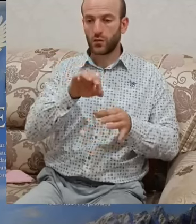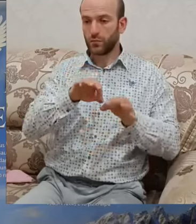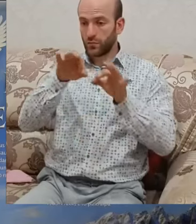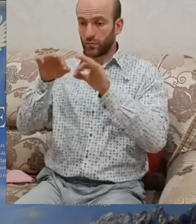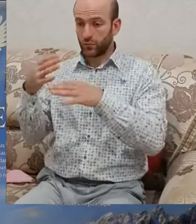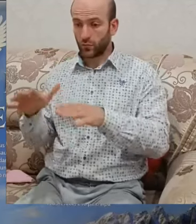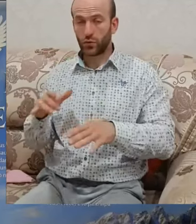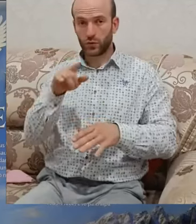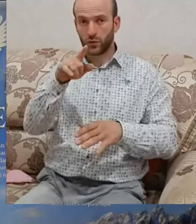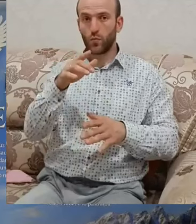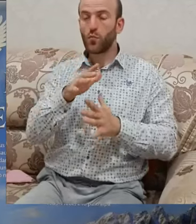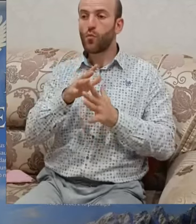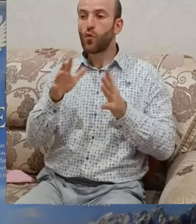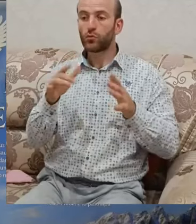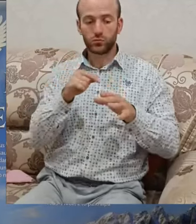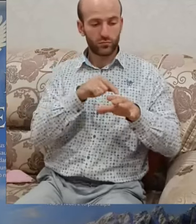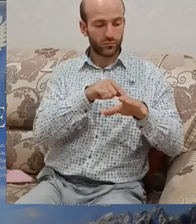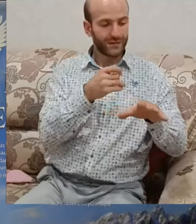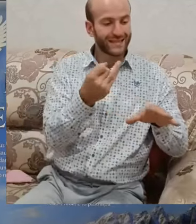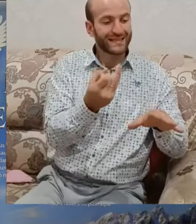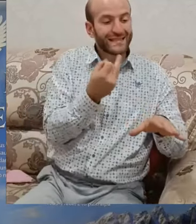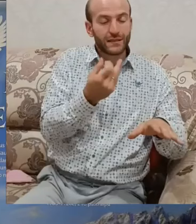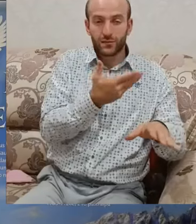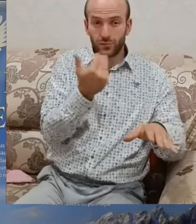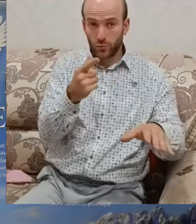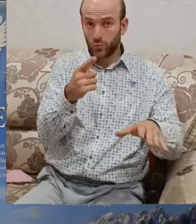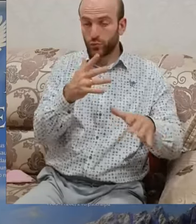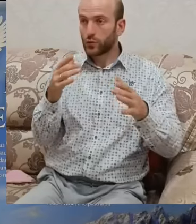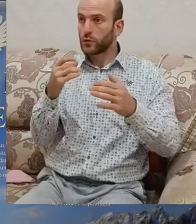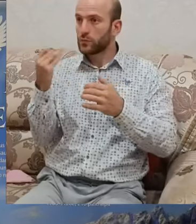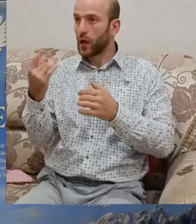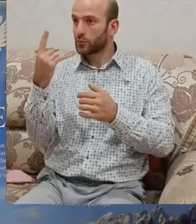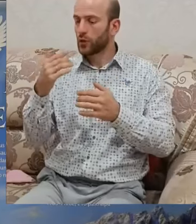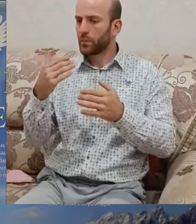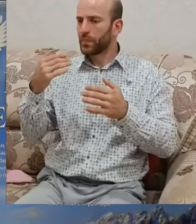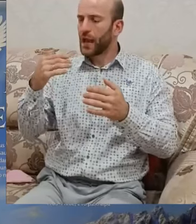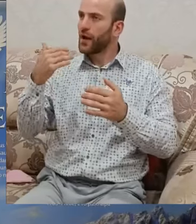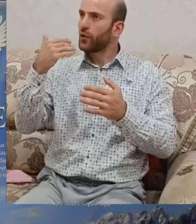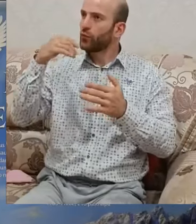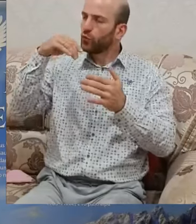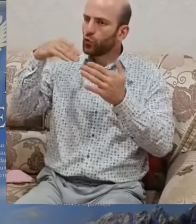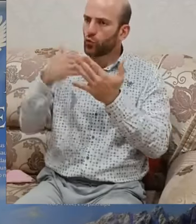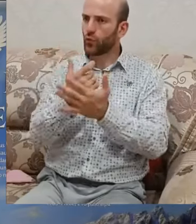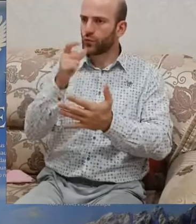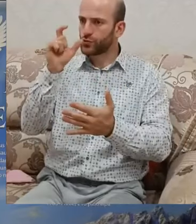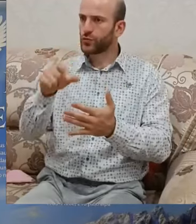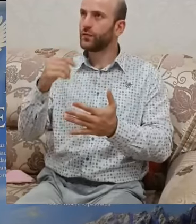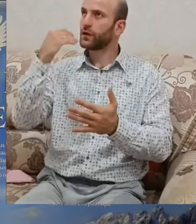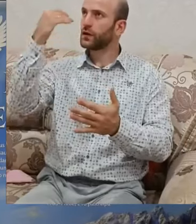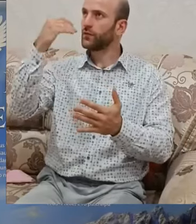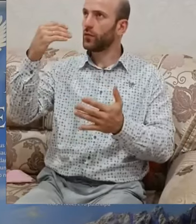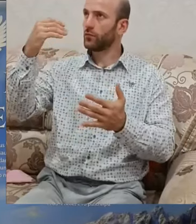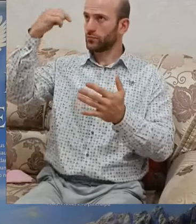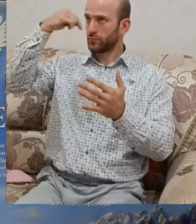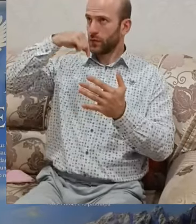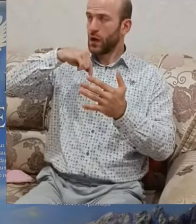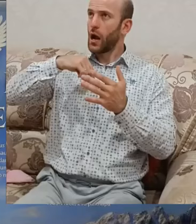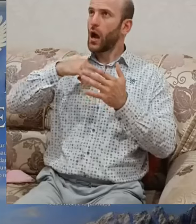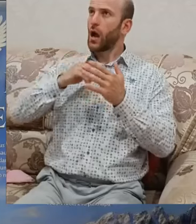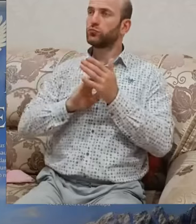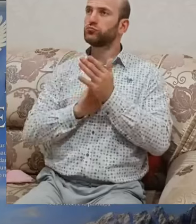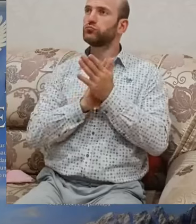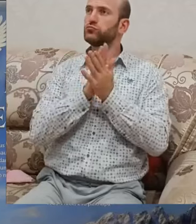Per ką? Через что? Per tikėjimą. Через веру. Tiek daug visi kalba apie tikėjimą. Так много все говорят о